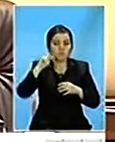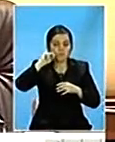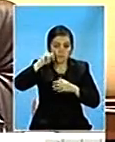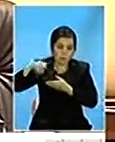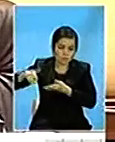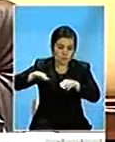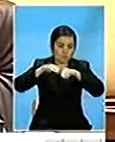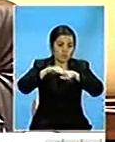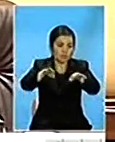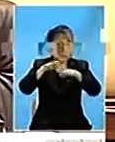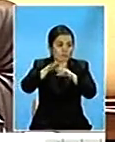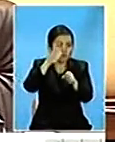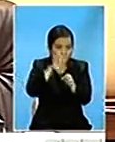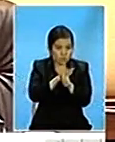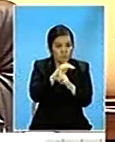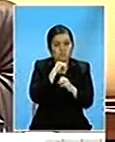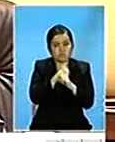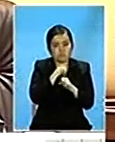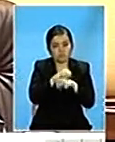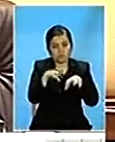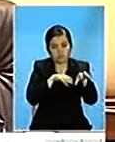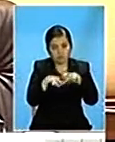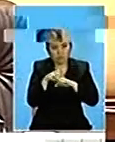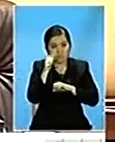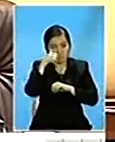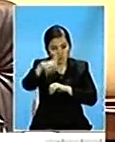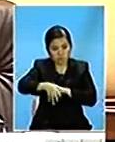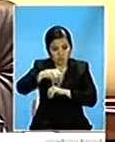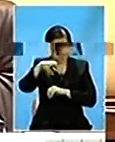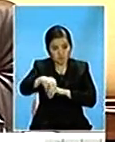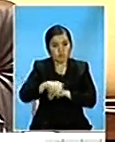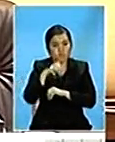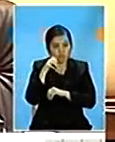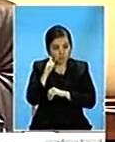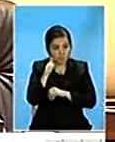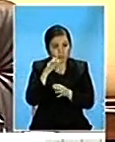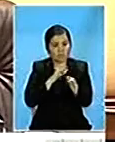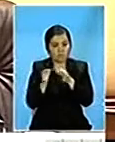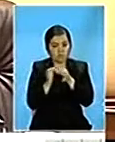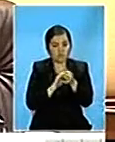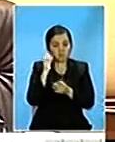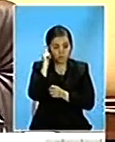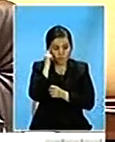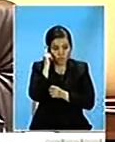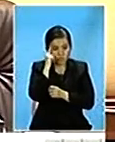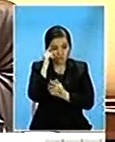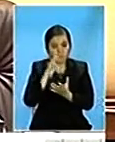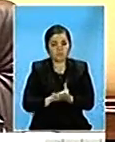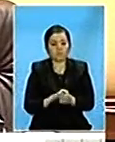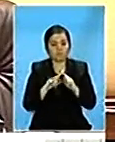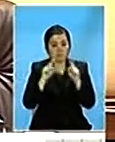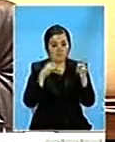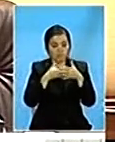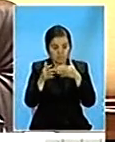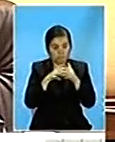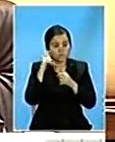ำและส่งน้ำเท่านั้นเองที่จะสามารถดำเนินการขุดลอกได้นะครับที่ผมได้ขอเรียนเบื้องต้นนะครับแต่อย่างไรก็ตามนะครับผมเห็นด้วยกับท่